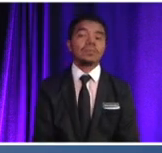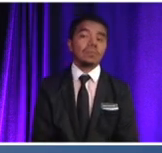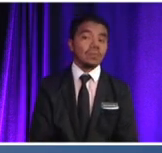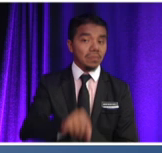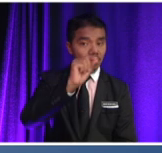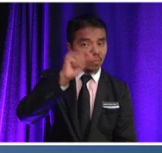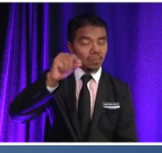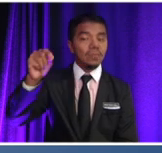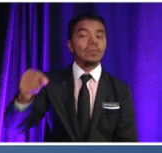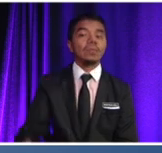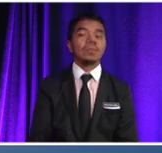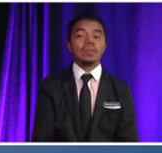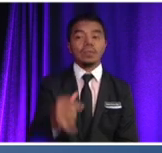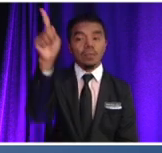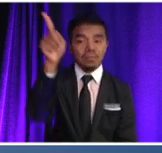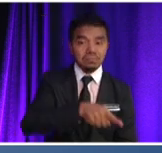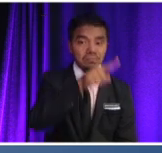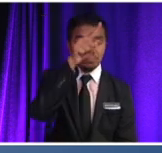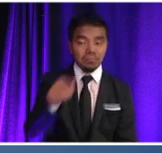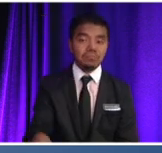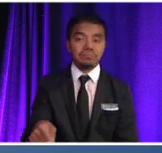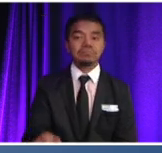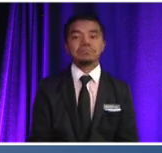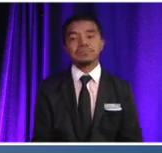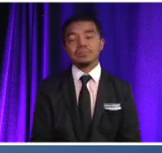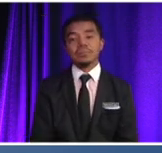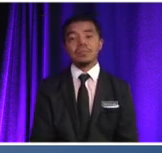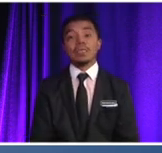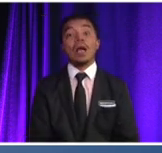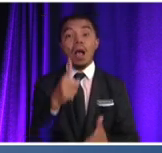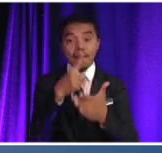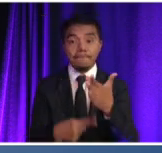Pangkah pada yang tidak berkaitan pada ruang jawaban anda